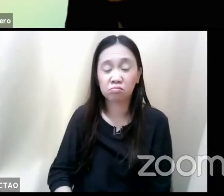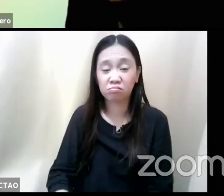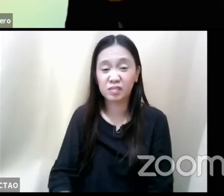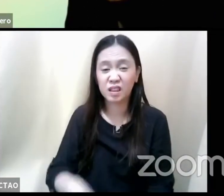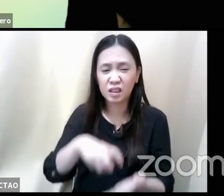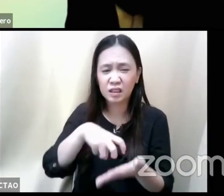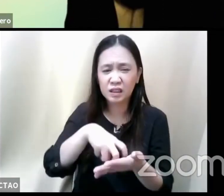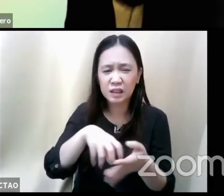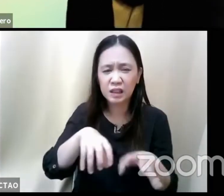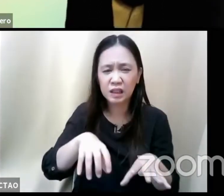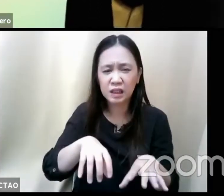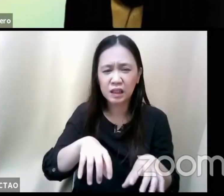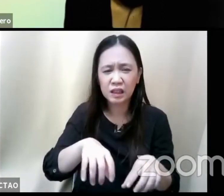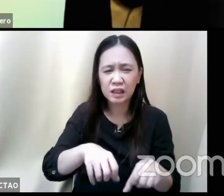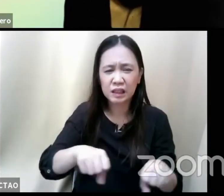stretch,